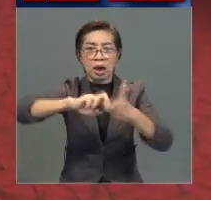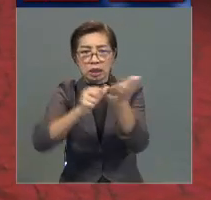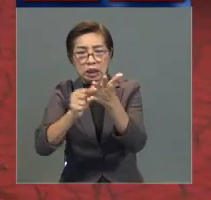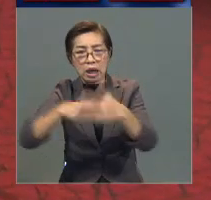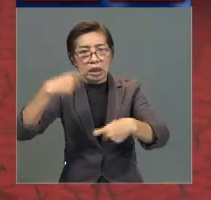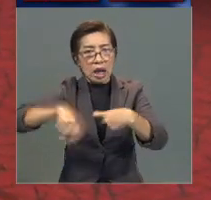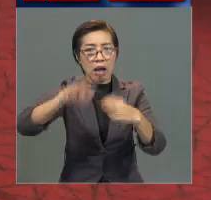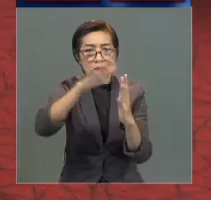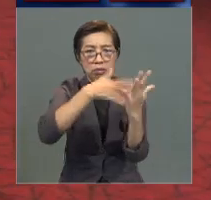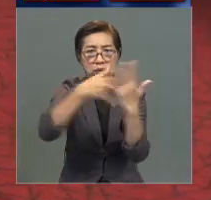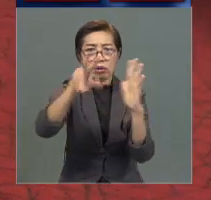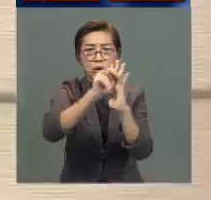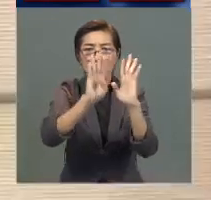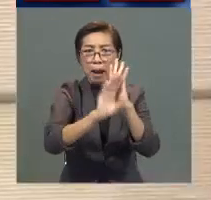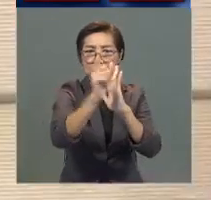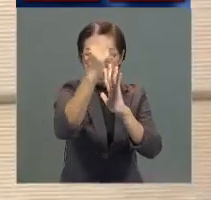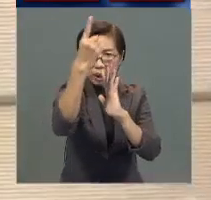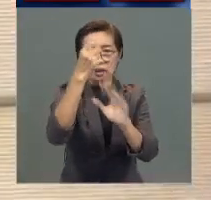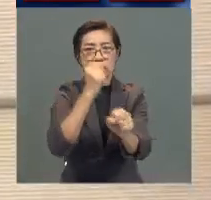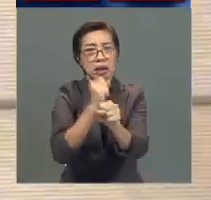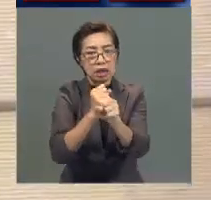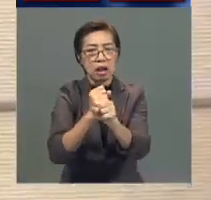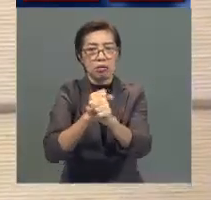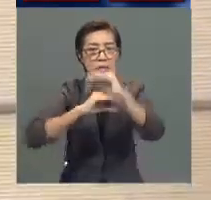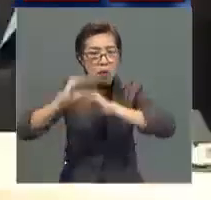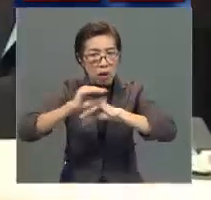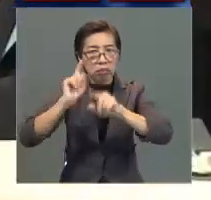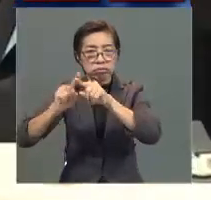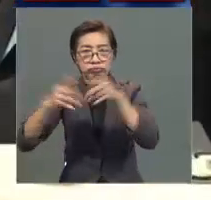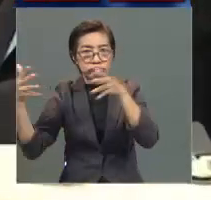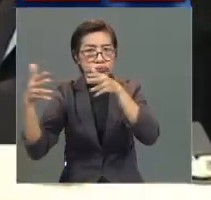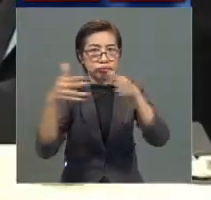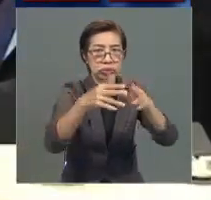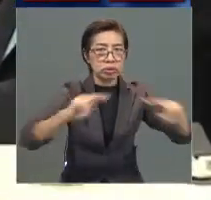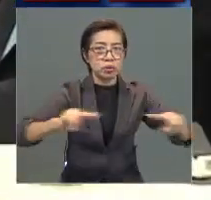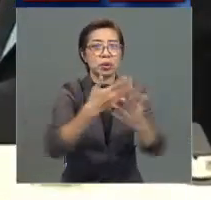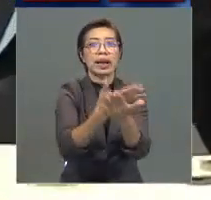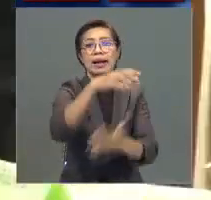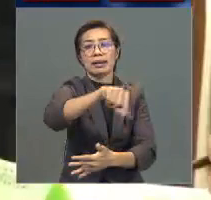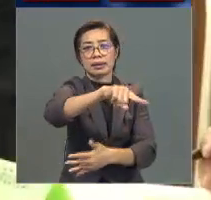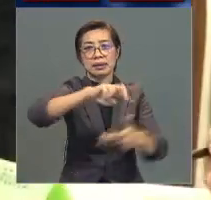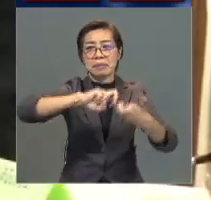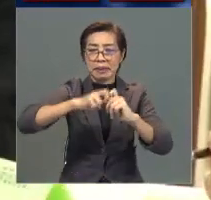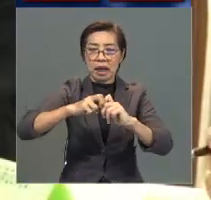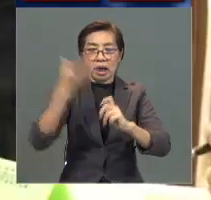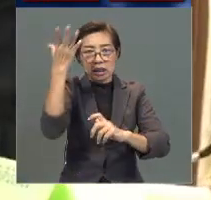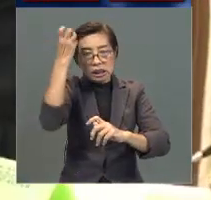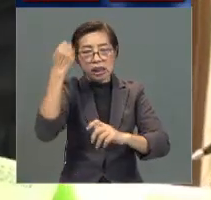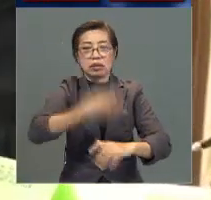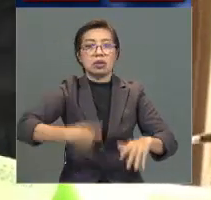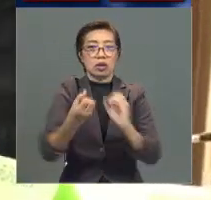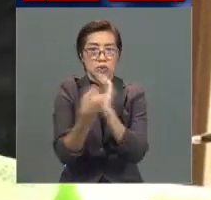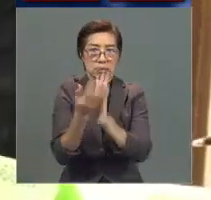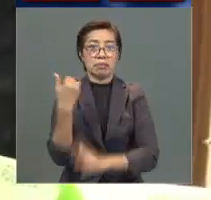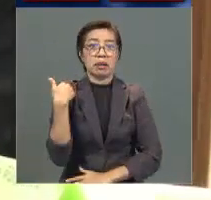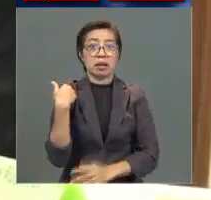การสร้างนโยบายใหม่ๆทุกโครงการทุกปัญหาก็จะถาโถมเข้ามาที่กระทรวงการคลังเป็นหลักก็อาจจะมีผลต่อเรื่องของสุขภาพได้นะครับ